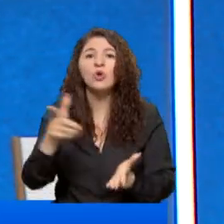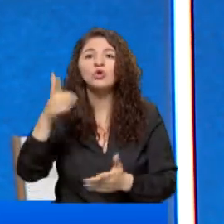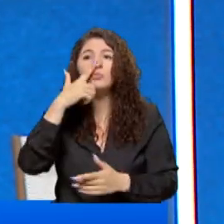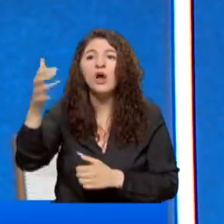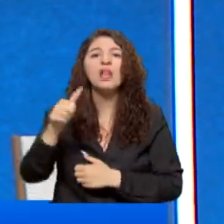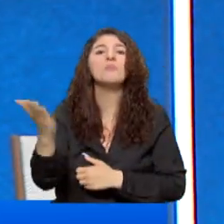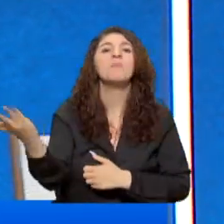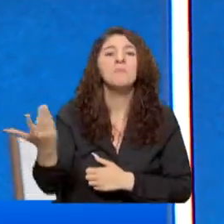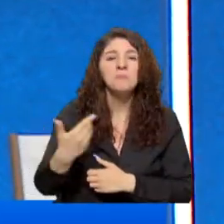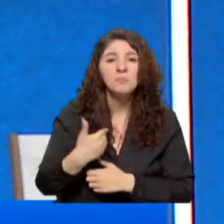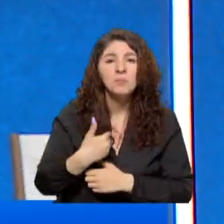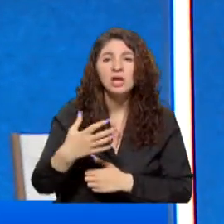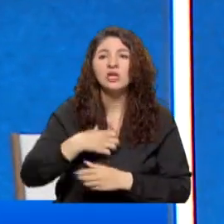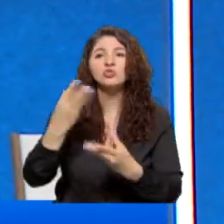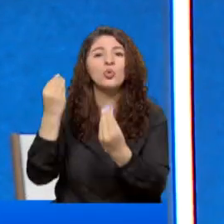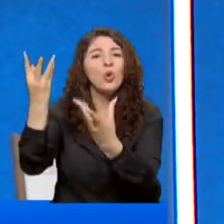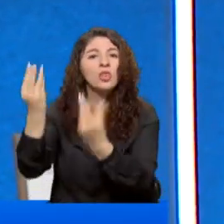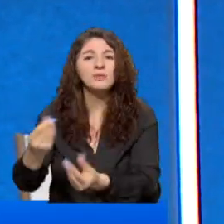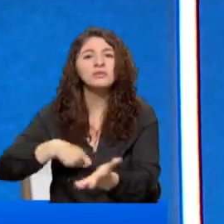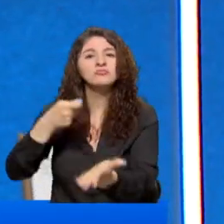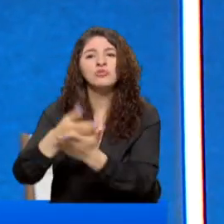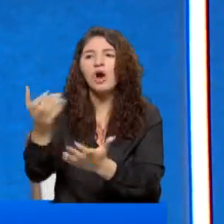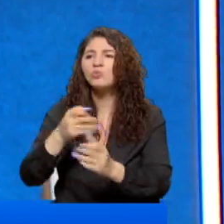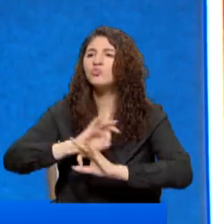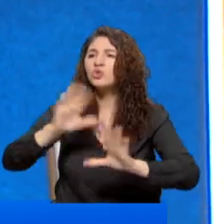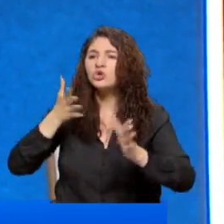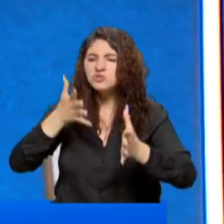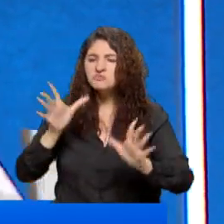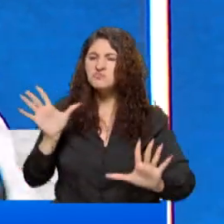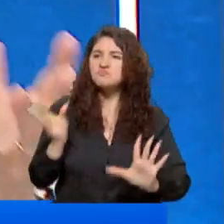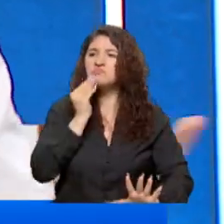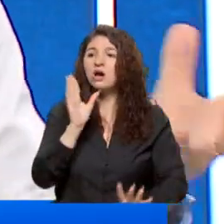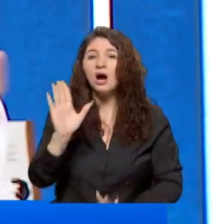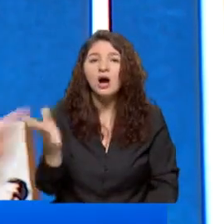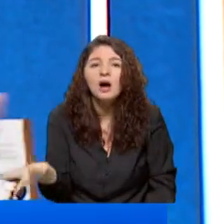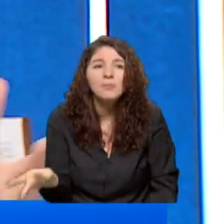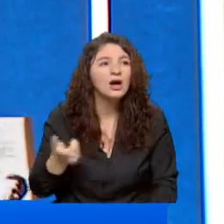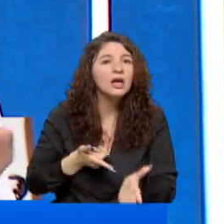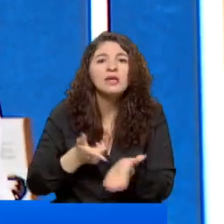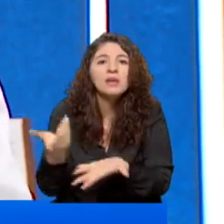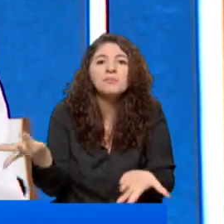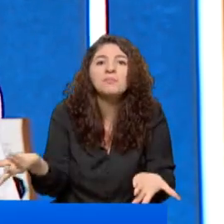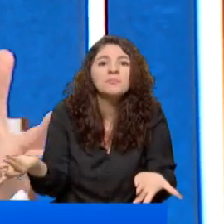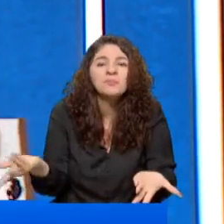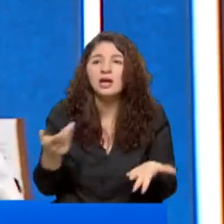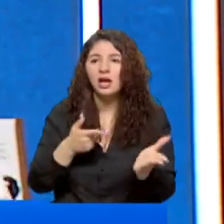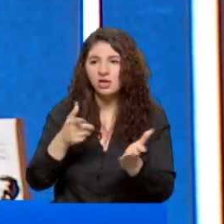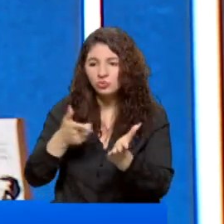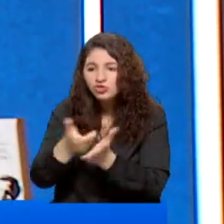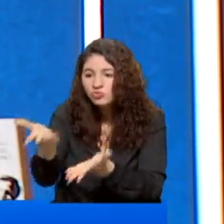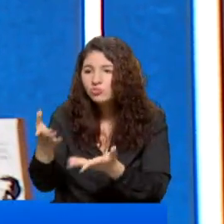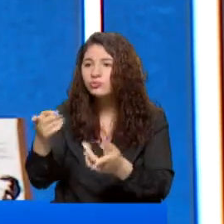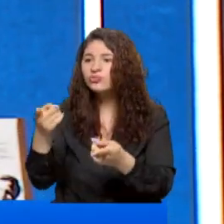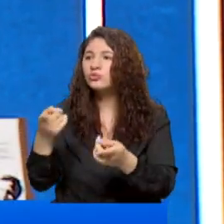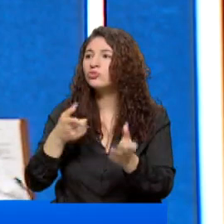onu müdürü olarak anlamayan kendisi çok iyi olabilir satın alma acılığı eğlenceliydi Ama daha sonra ve tarım yani Çiftlik bu